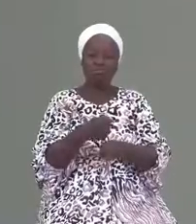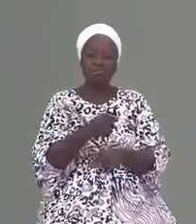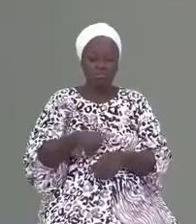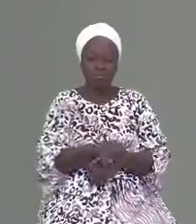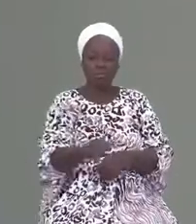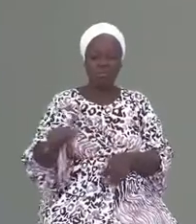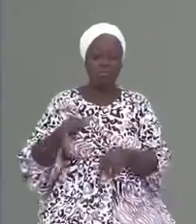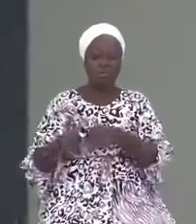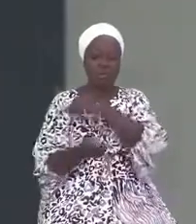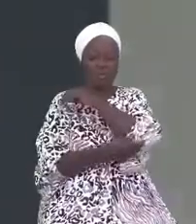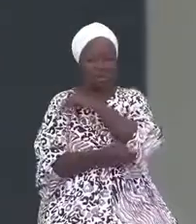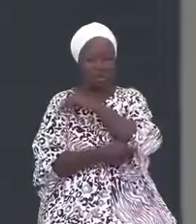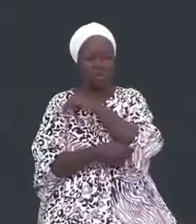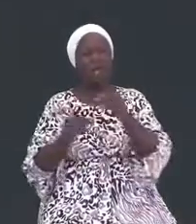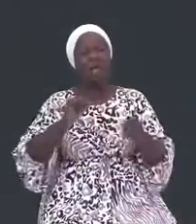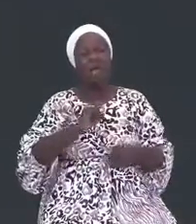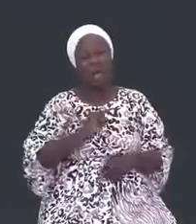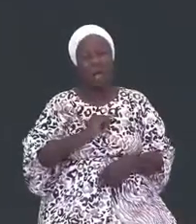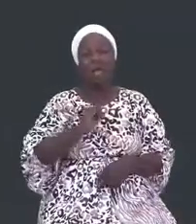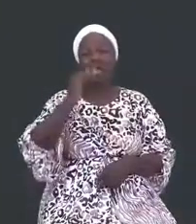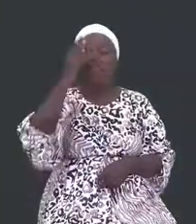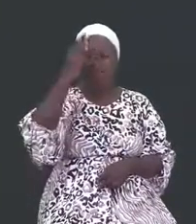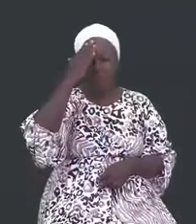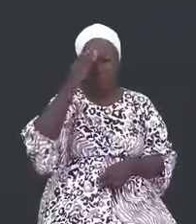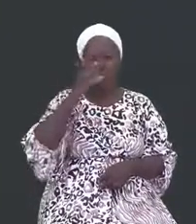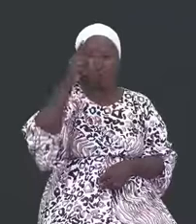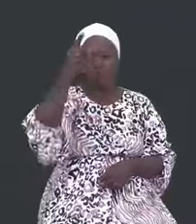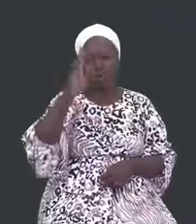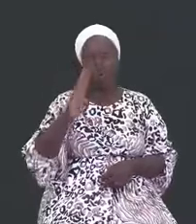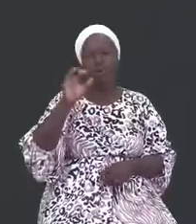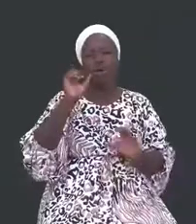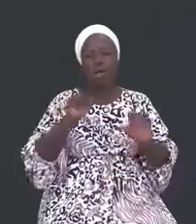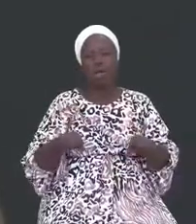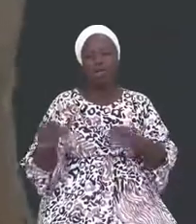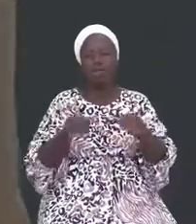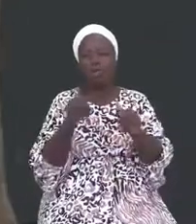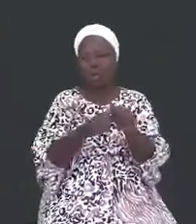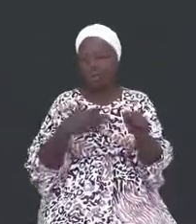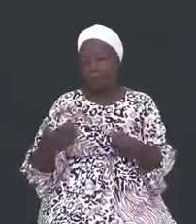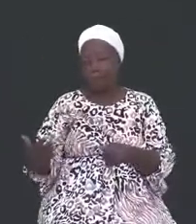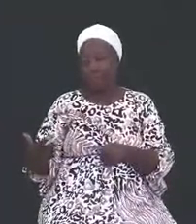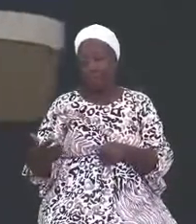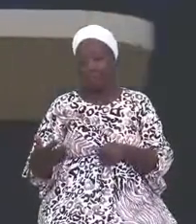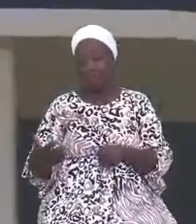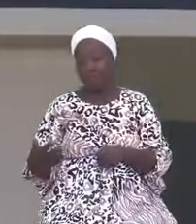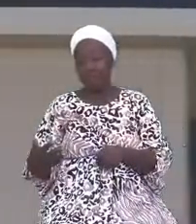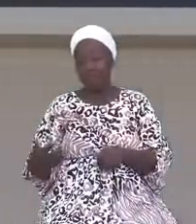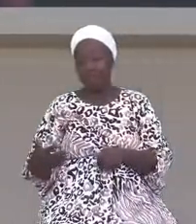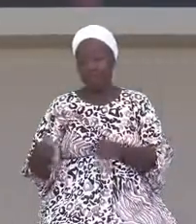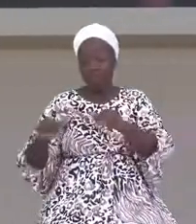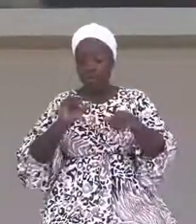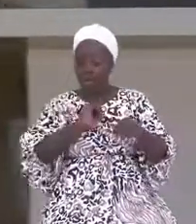communes ou peut commune je reconnais que Dieu peut tout faire est-ce que j'ai